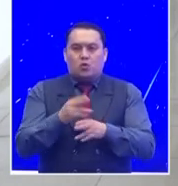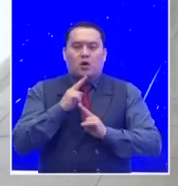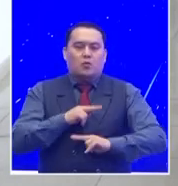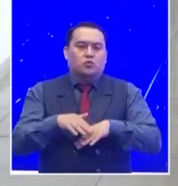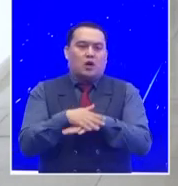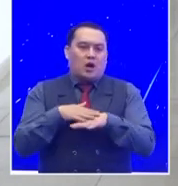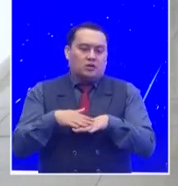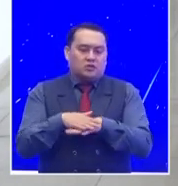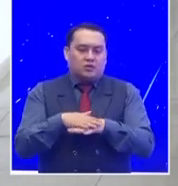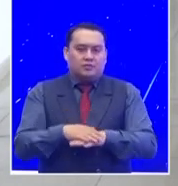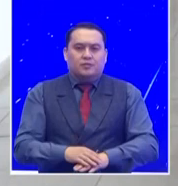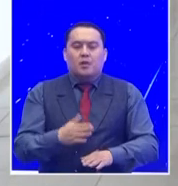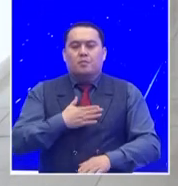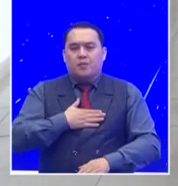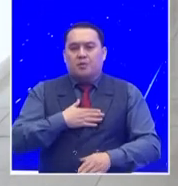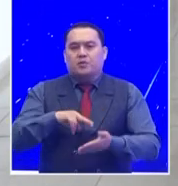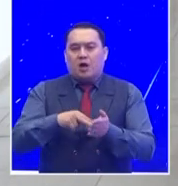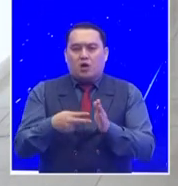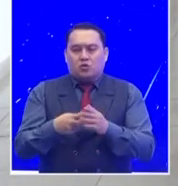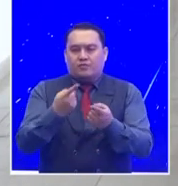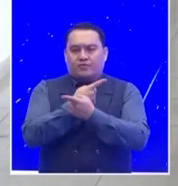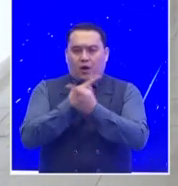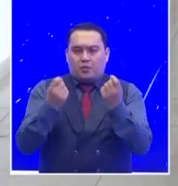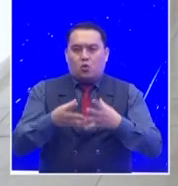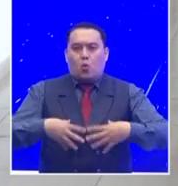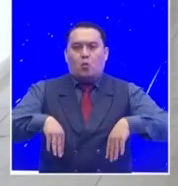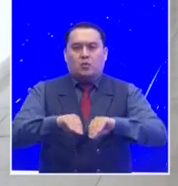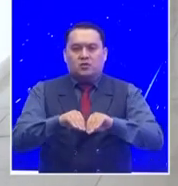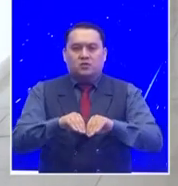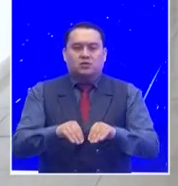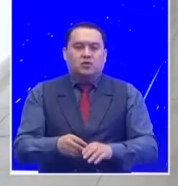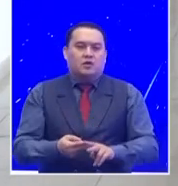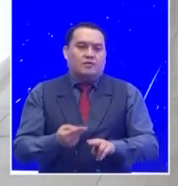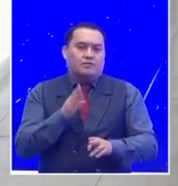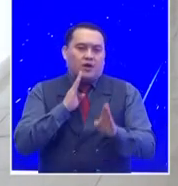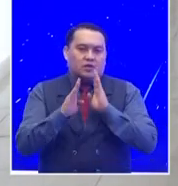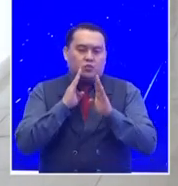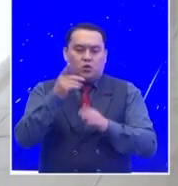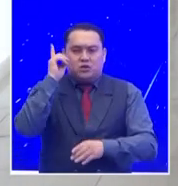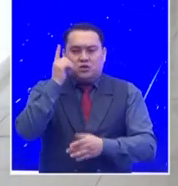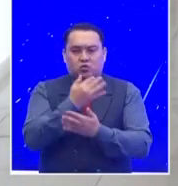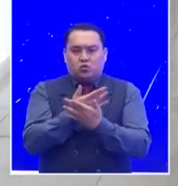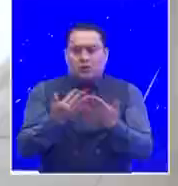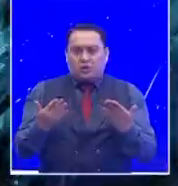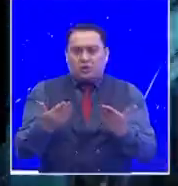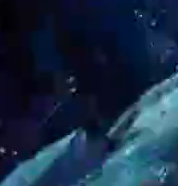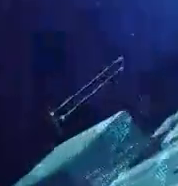населением в общественных местах. Мы также планируем информировать общество через социальные сети Facebook, Instagram и другие.